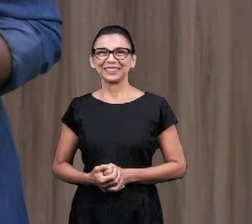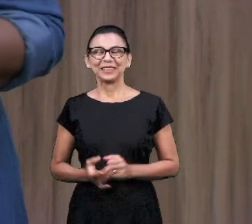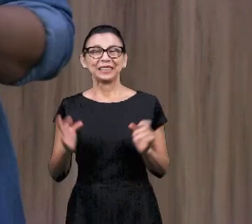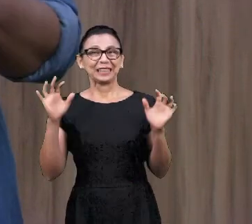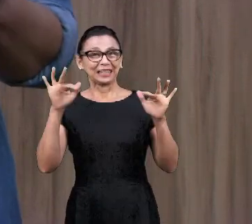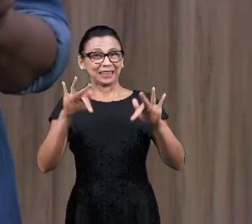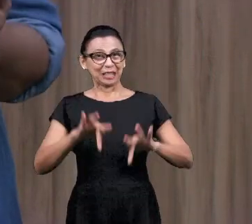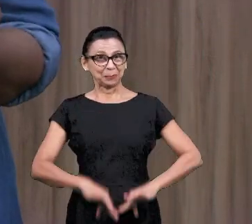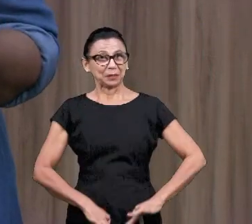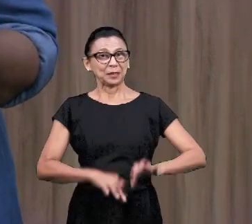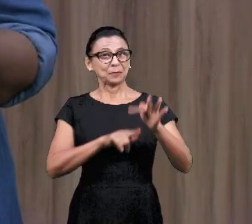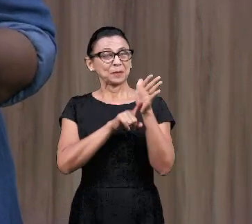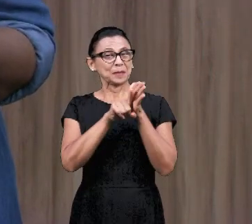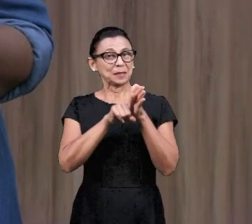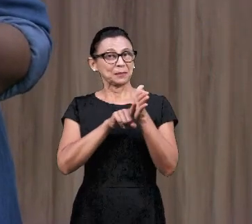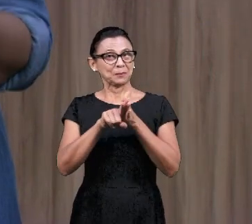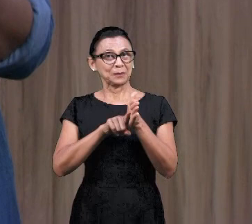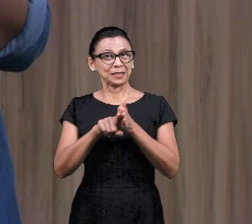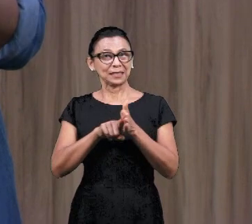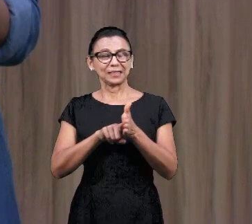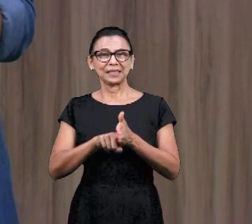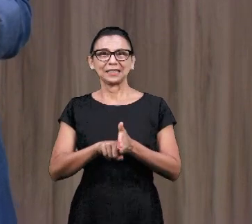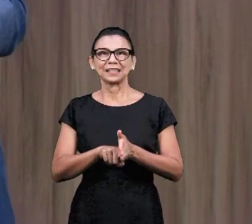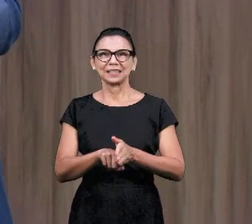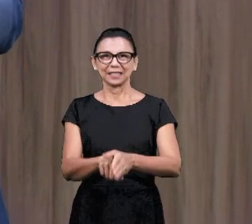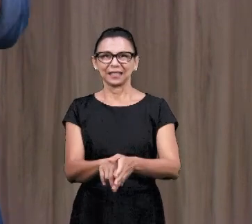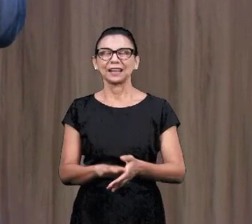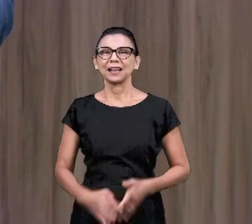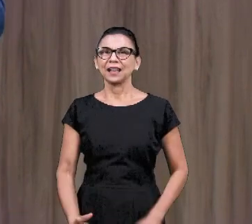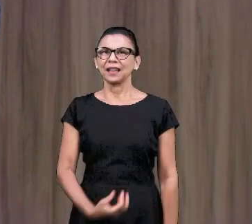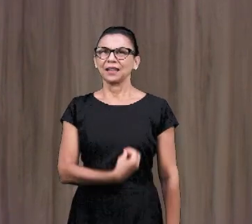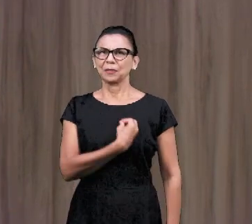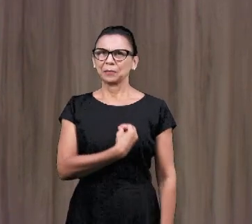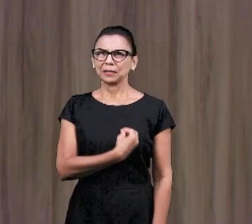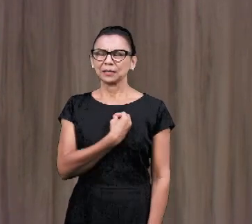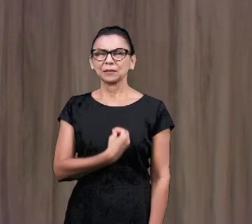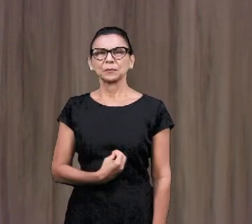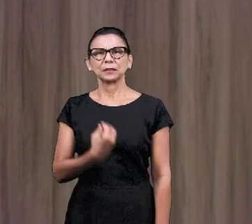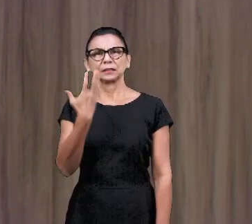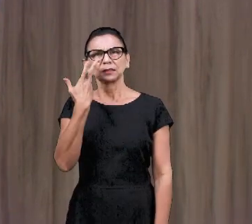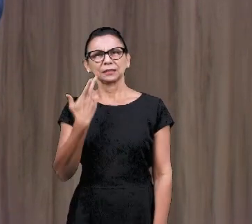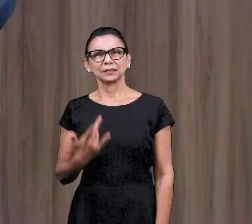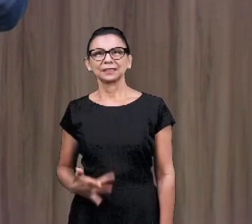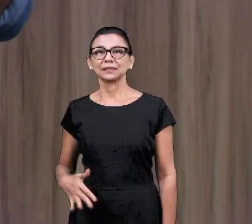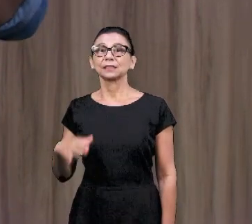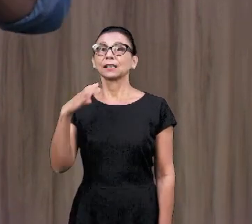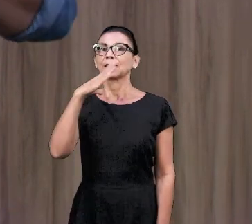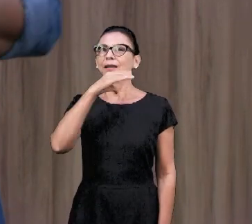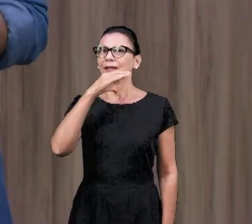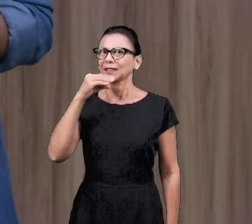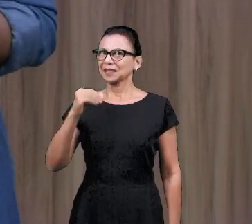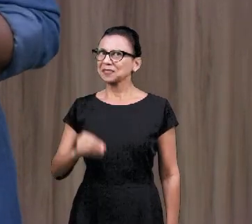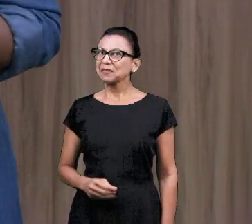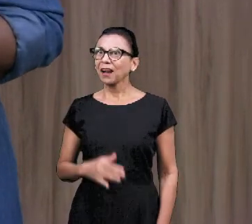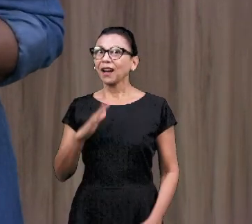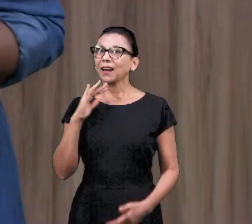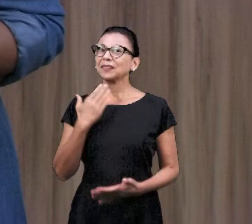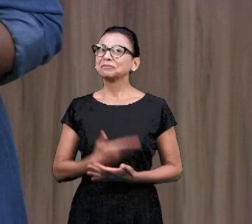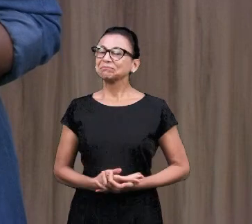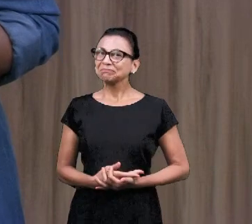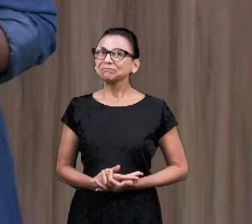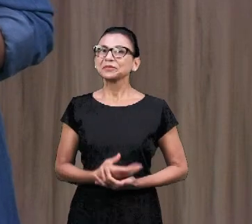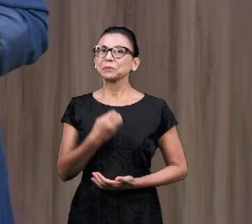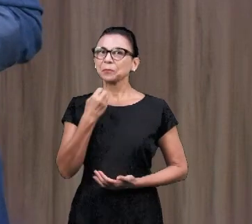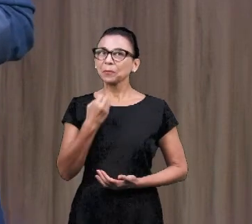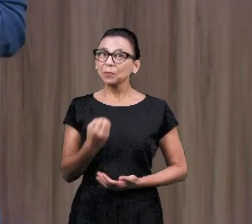La paix du Seigneur Jésus. Nous avons vu notre sondage et votre participation des intermédiaires